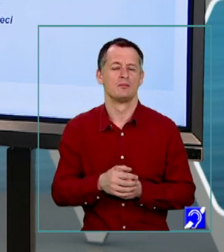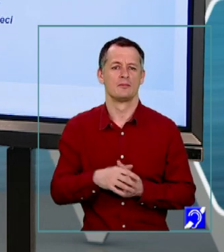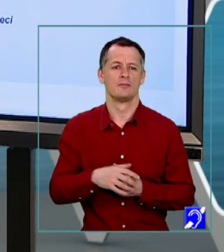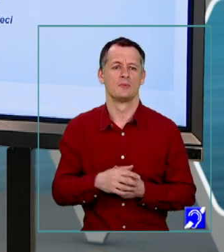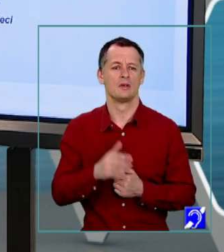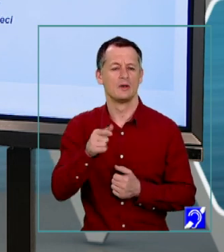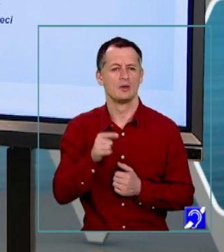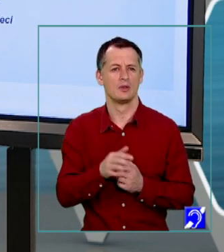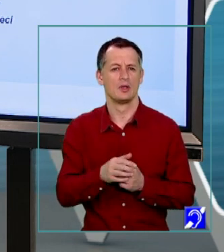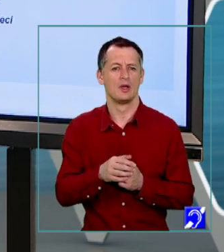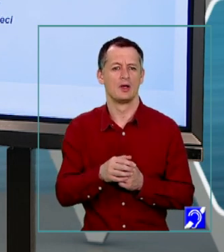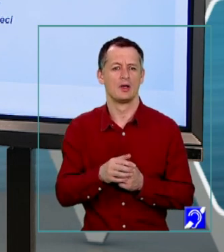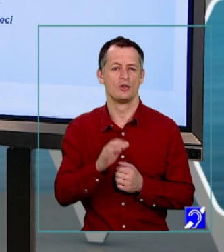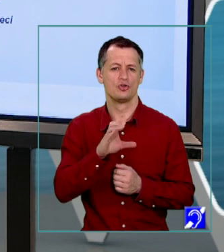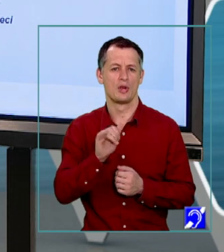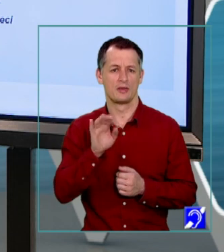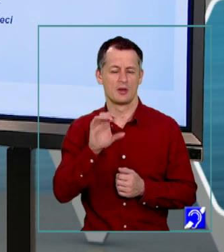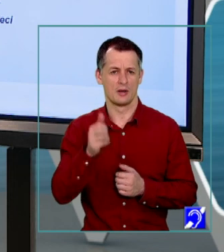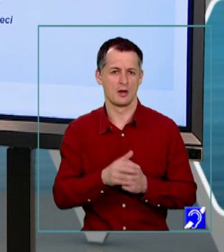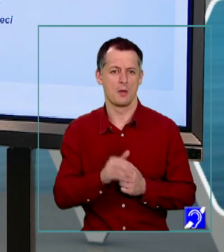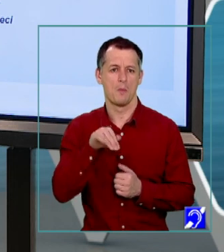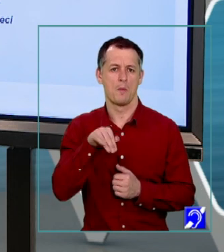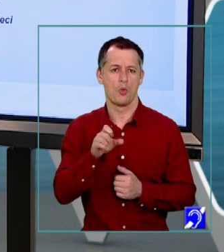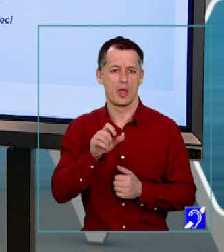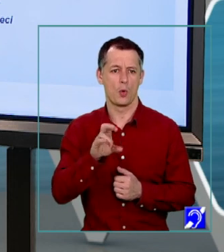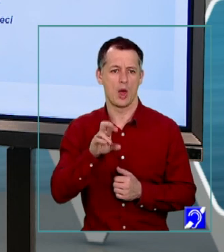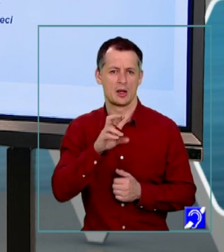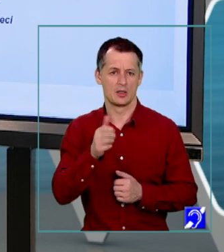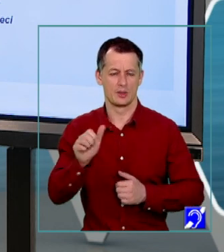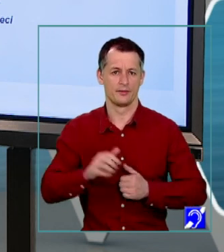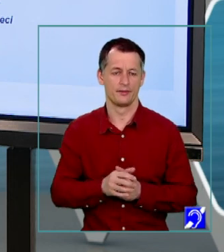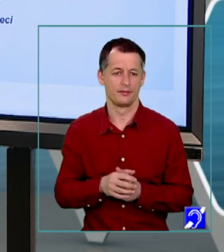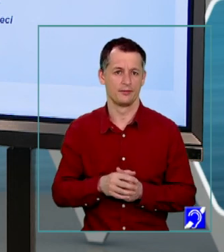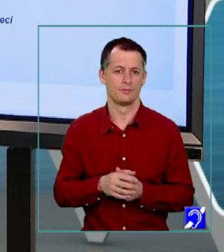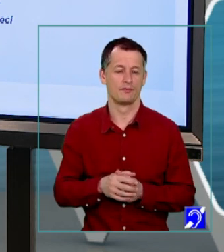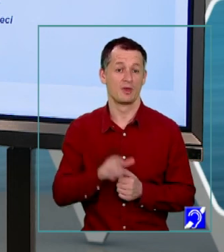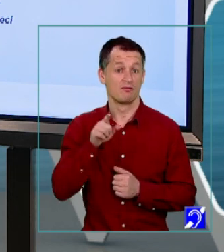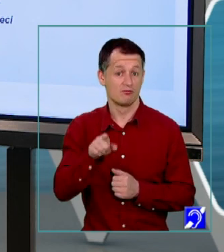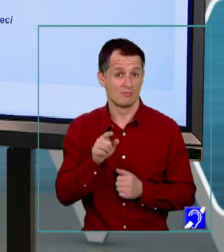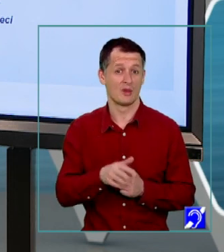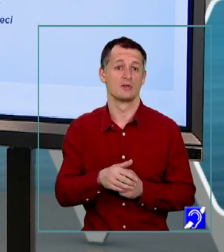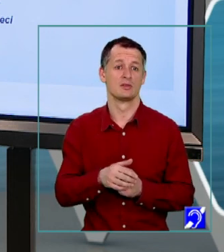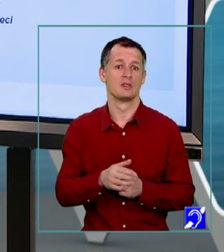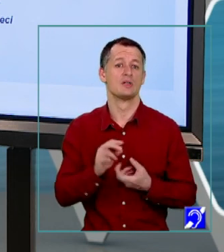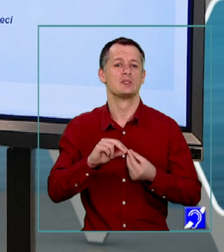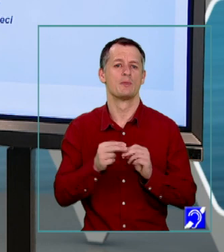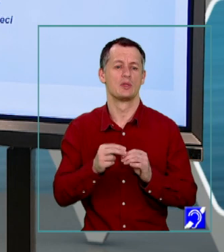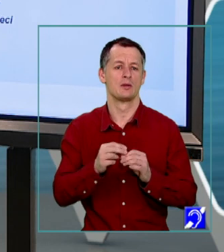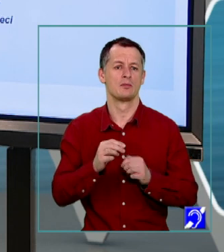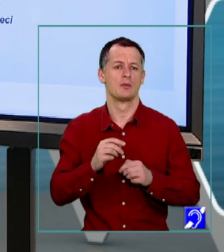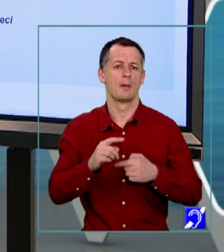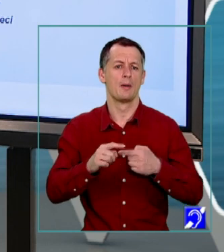ideal, modelul gazului real în diferite condiții. Deci, conform acestor modele, mișcarea moleculelor